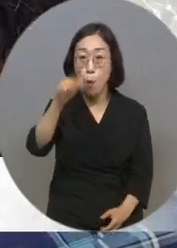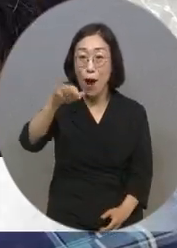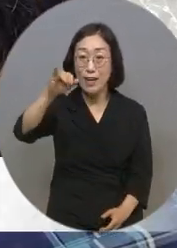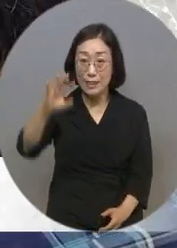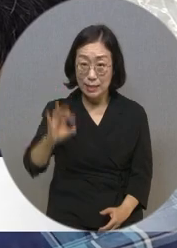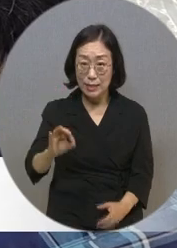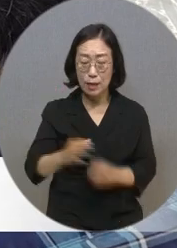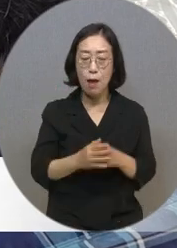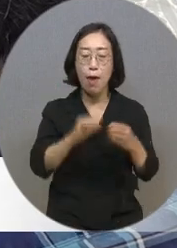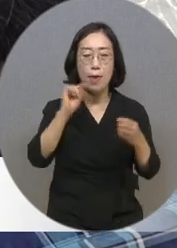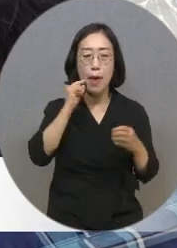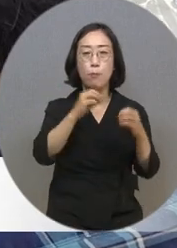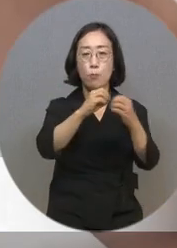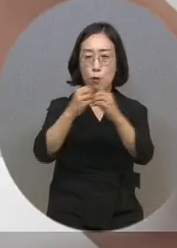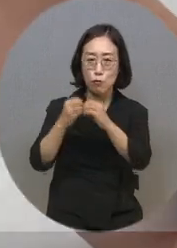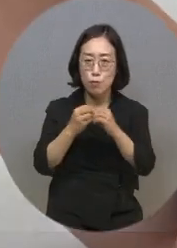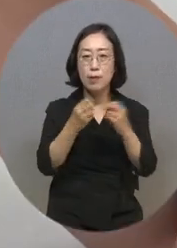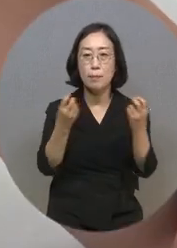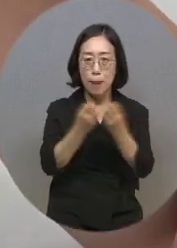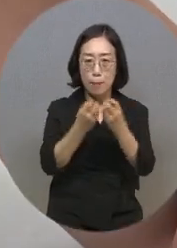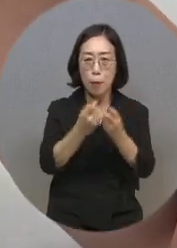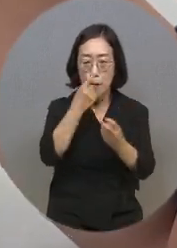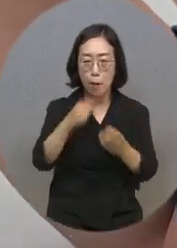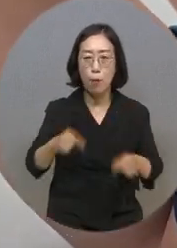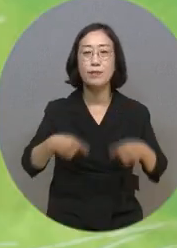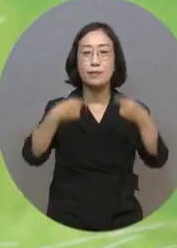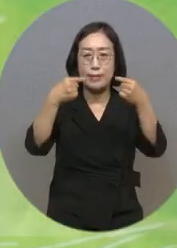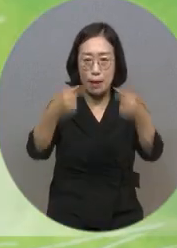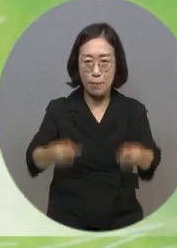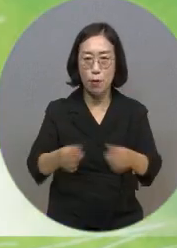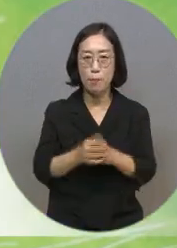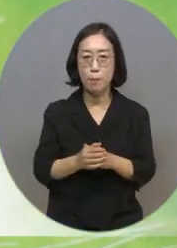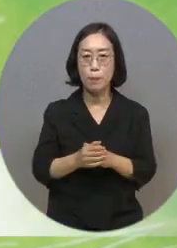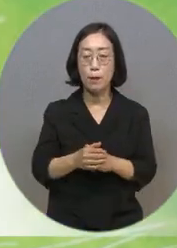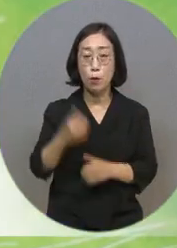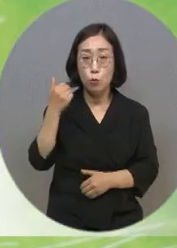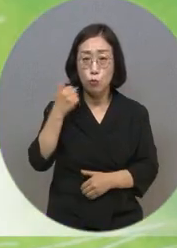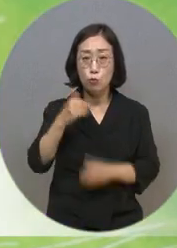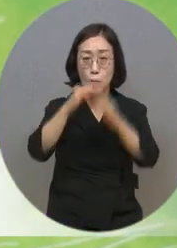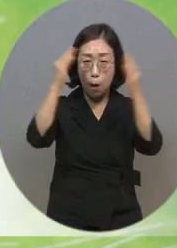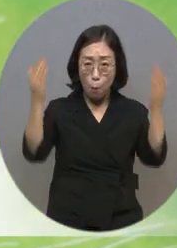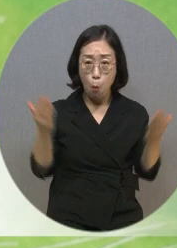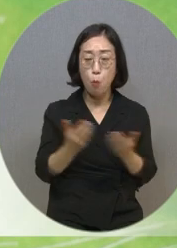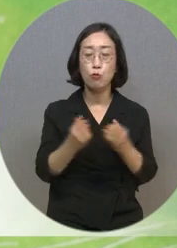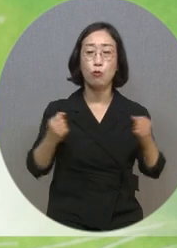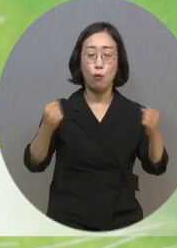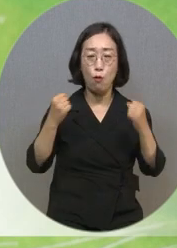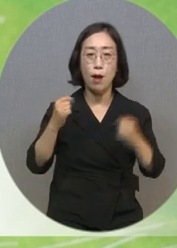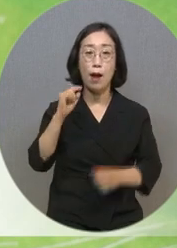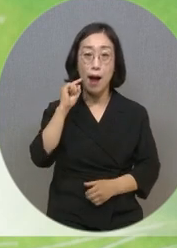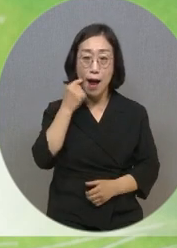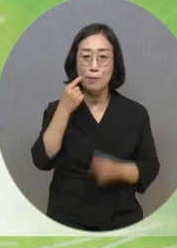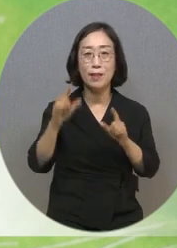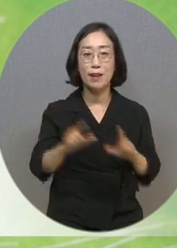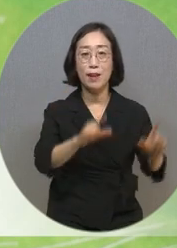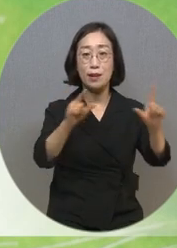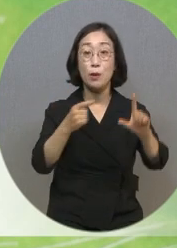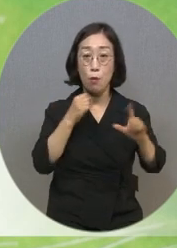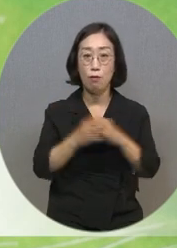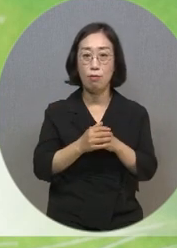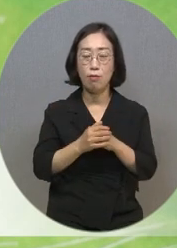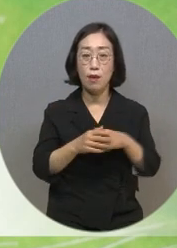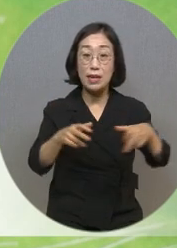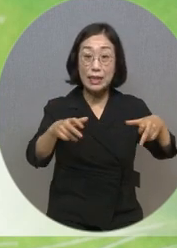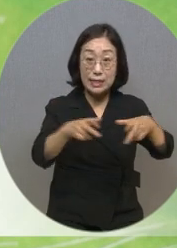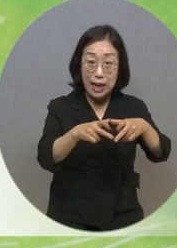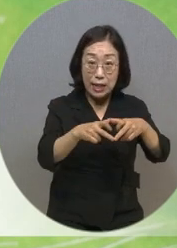자기 자신을 가꿀 수 있는 프로그램에 참여한 것입니다. 누구나 건강하고 아름다운 삶을 살고 싶어 합니다. 그래서 우리가